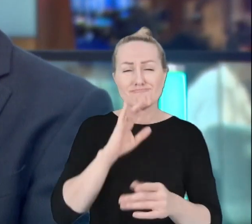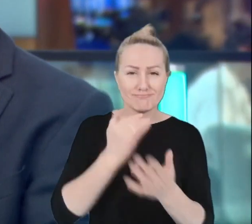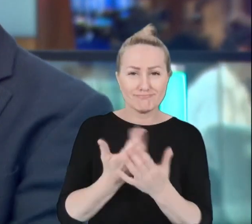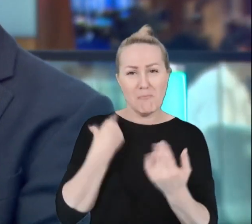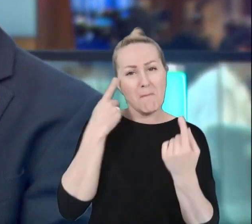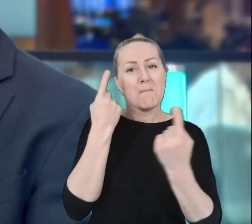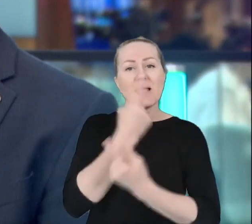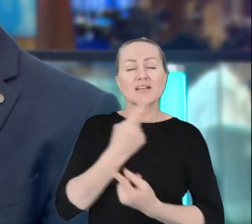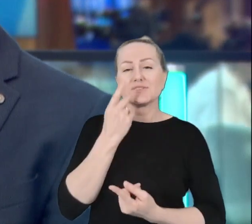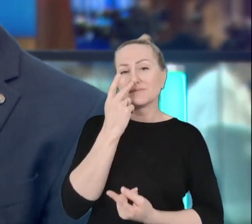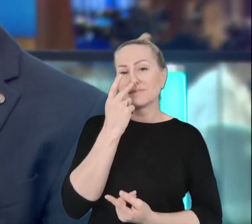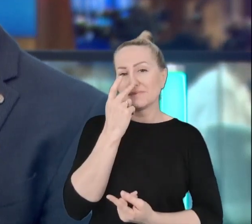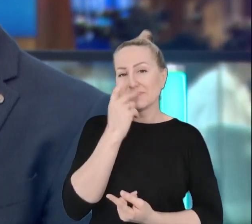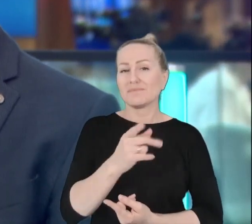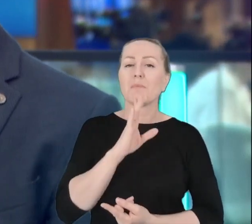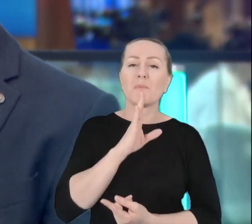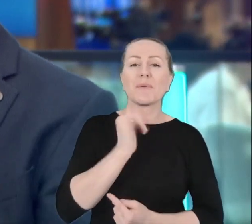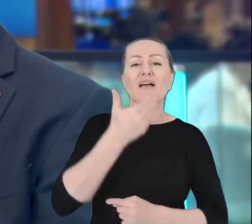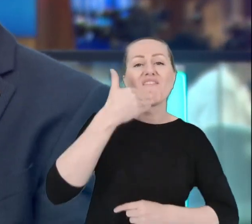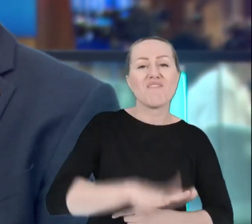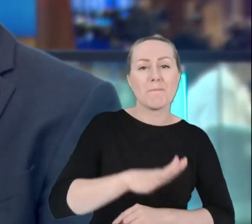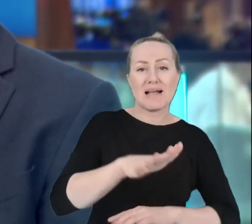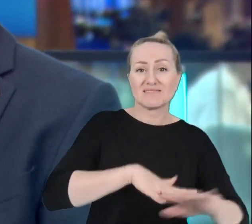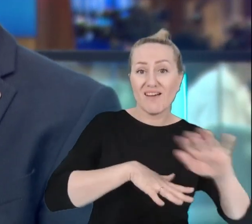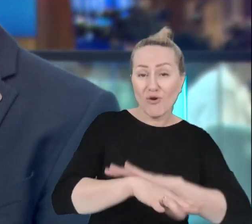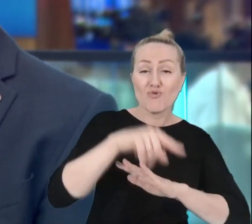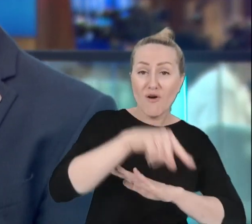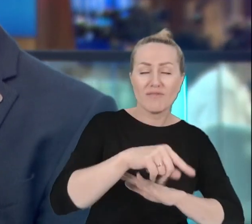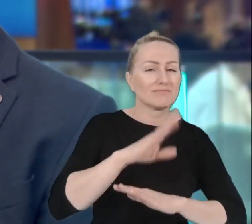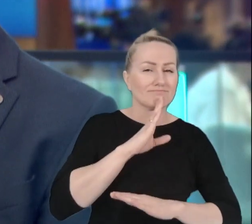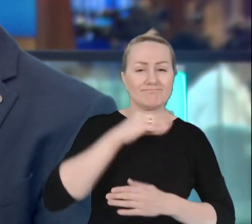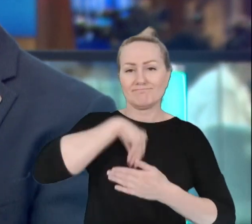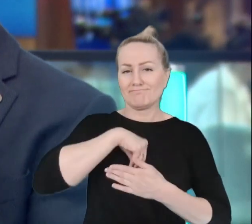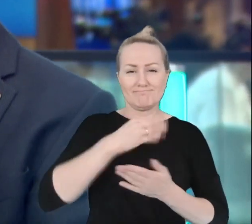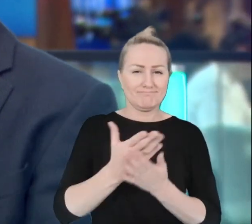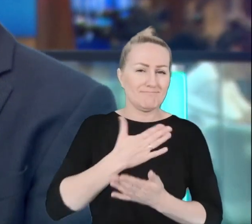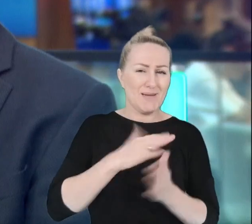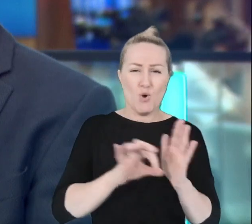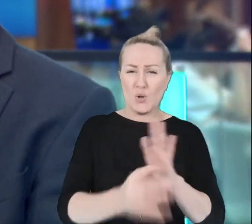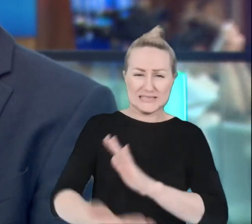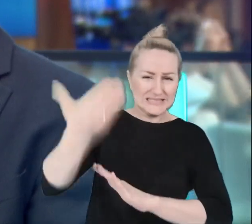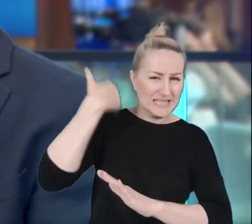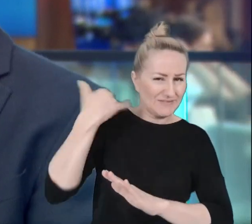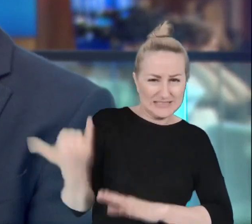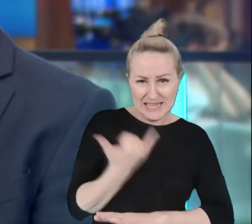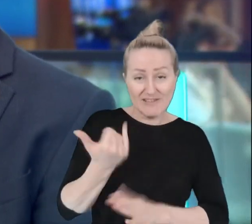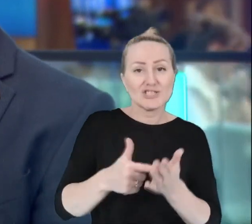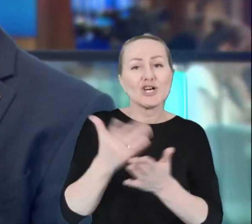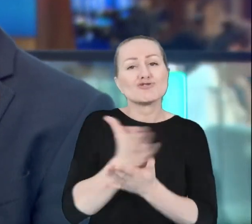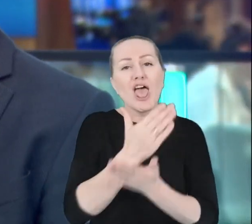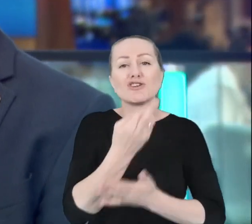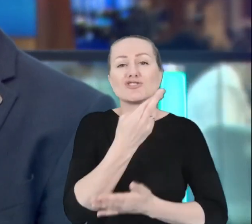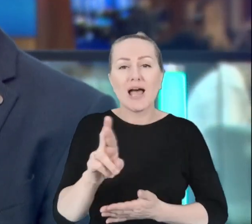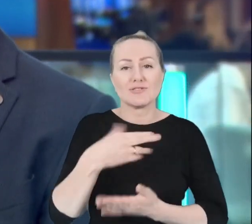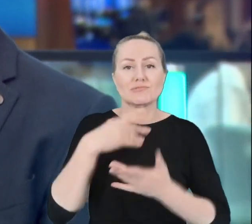że coś w rodzaju wypalenia zawodowego jest czymś, co towarzyszy nam od zawsze, tylko być może niektóre rzeczy w ostatnich latach zaczynamy nazywać, a